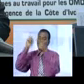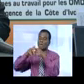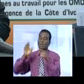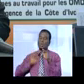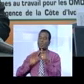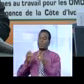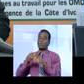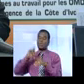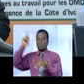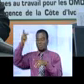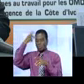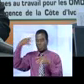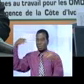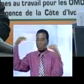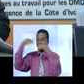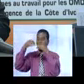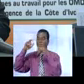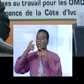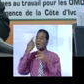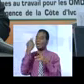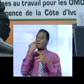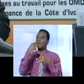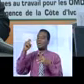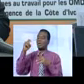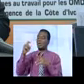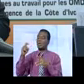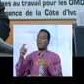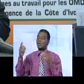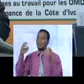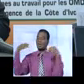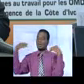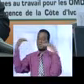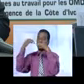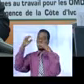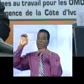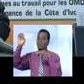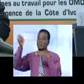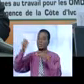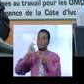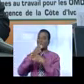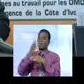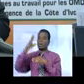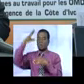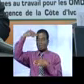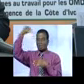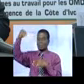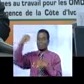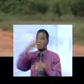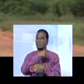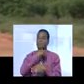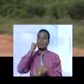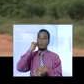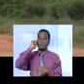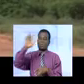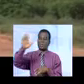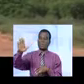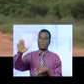politique d'égalité des chances, d'équité entre l'homme et la